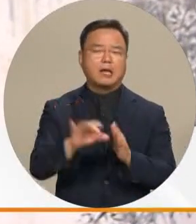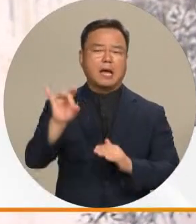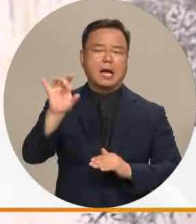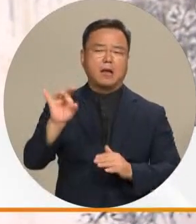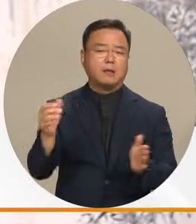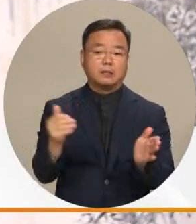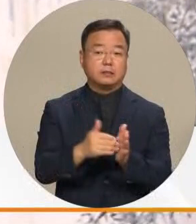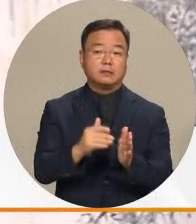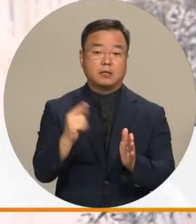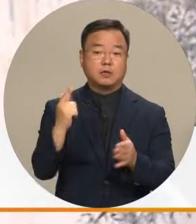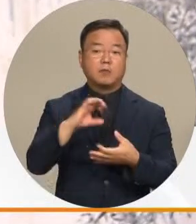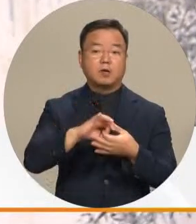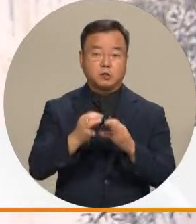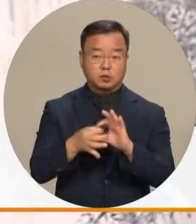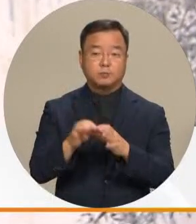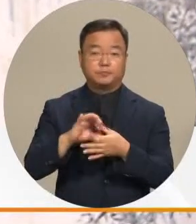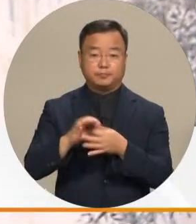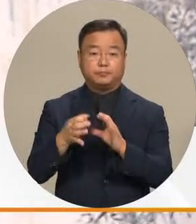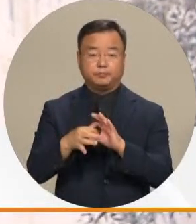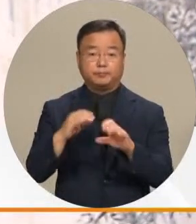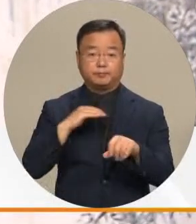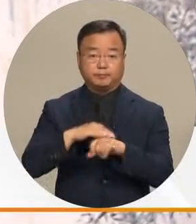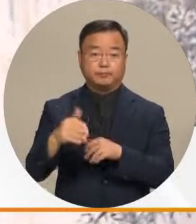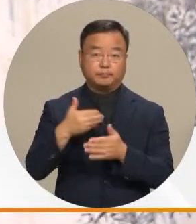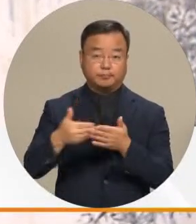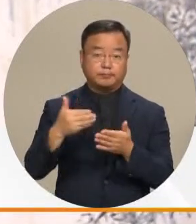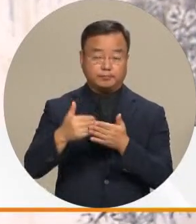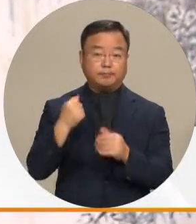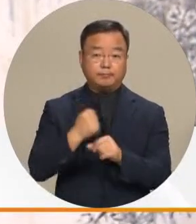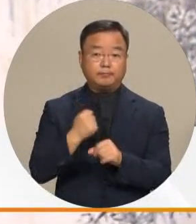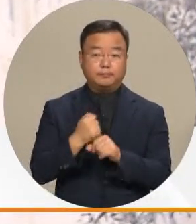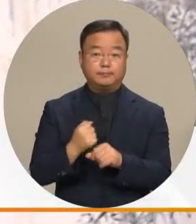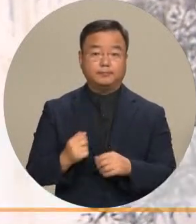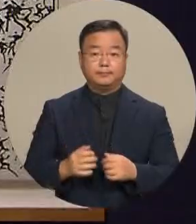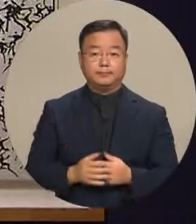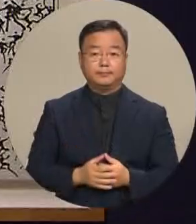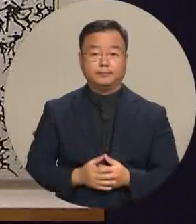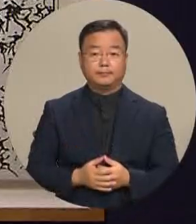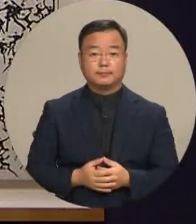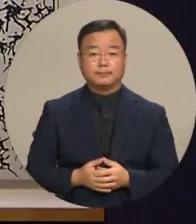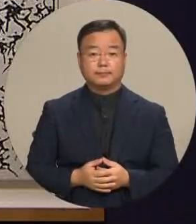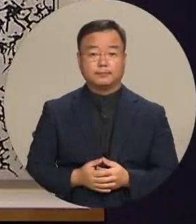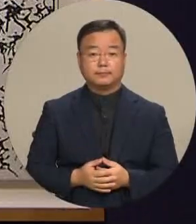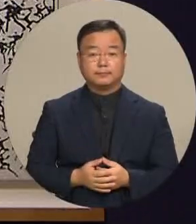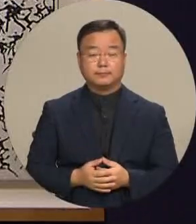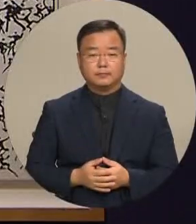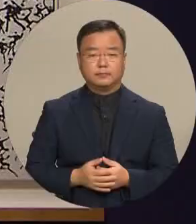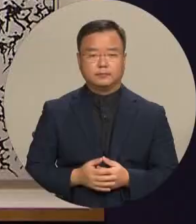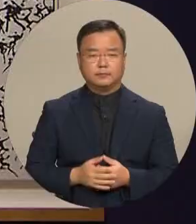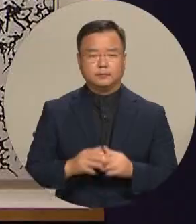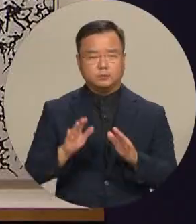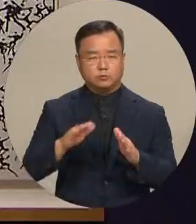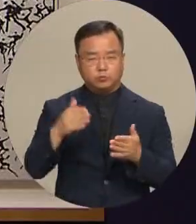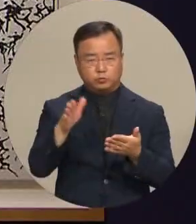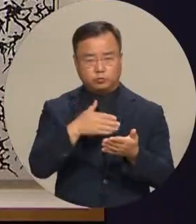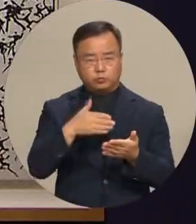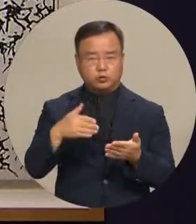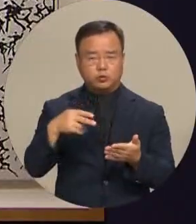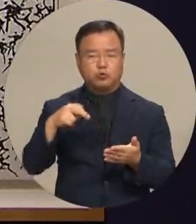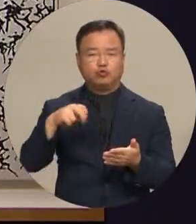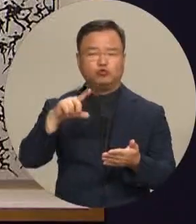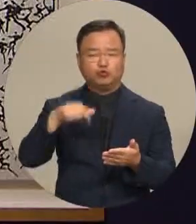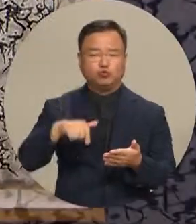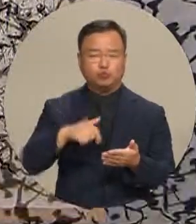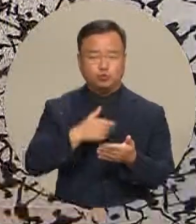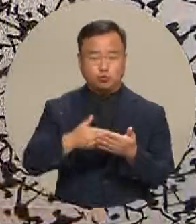아니고 연작 시리즈로 이렇게 계속 작품이 나오기도 합니다. 수묵 담채화로 일찍이 화백의 길을